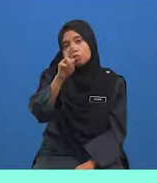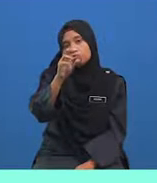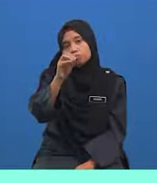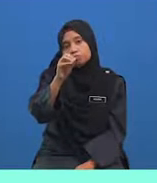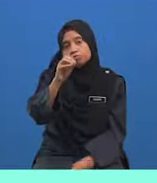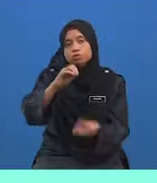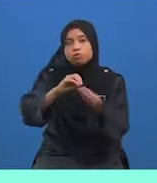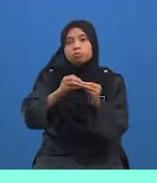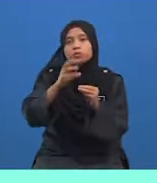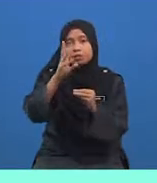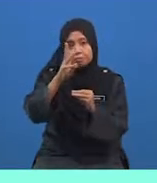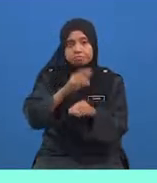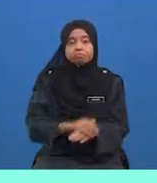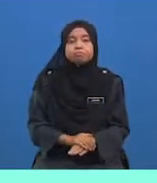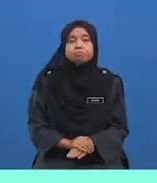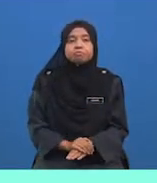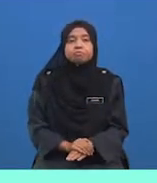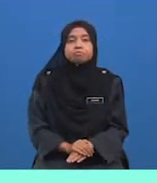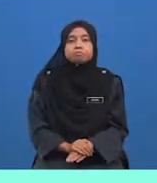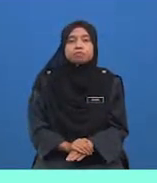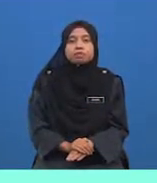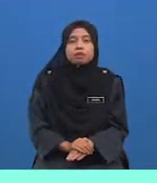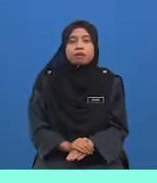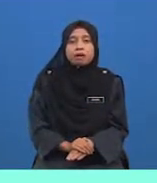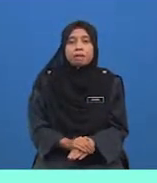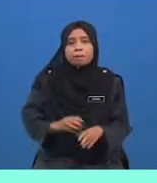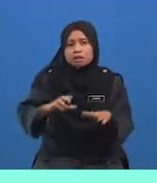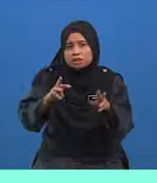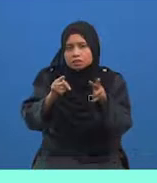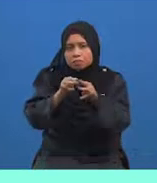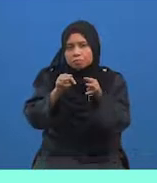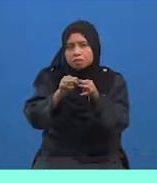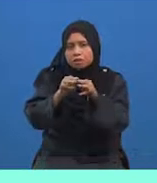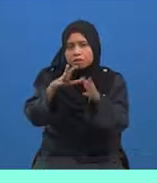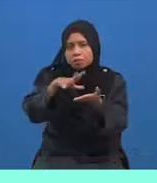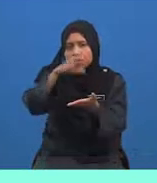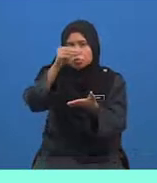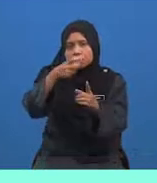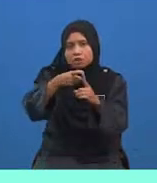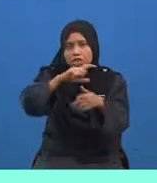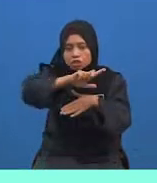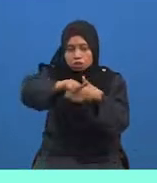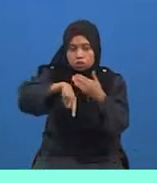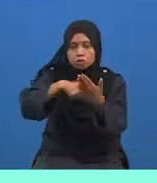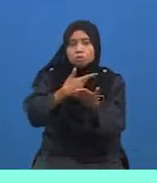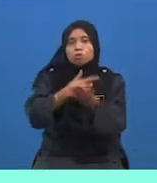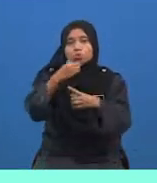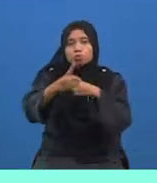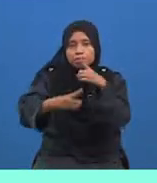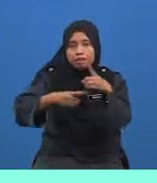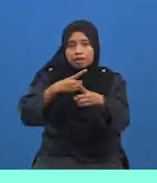Yang keenam pula ialah pelbagai maklumat dari seluruh dunia